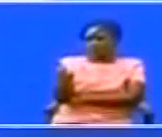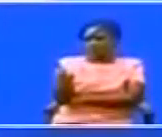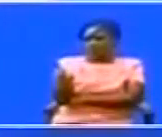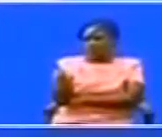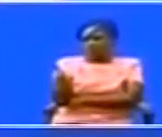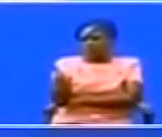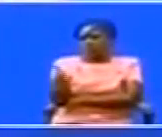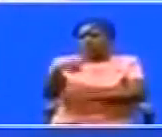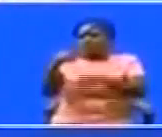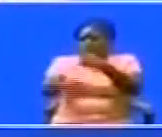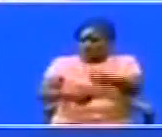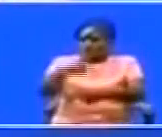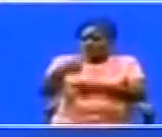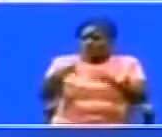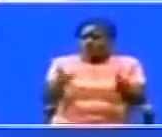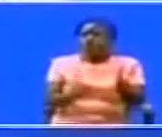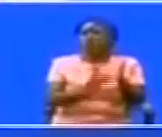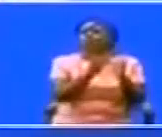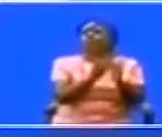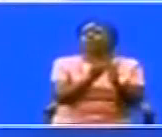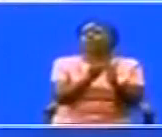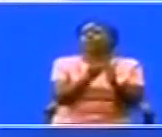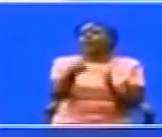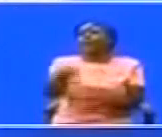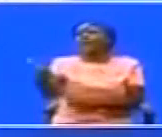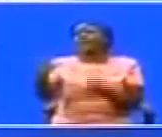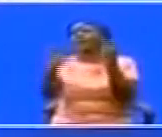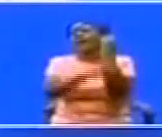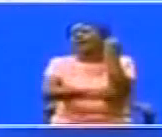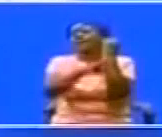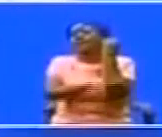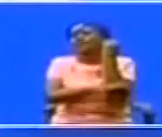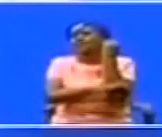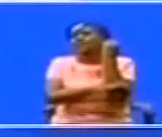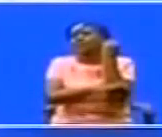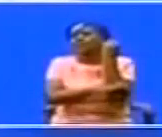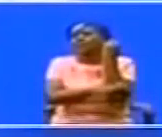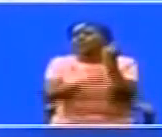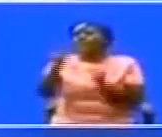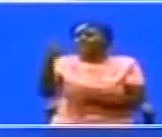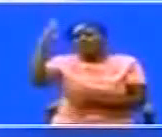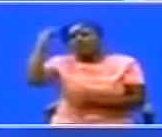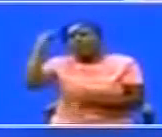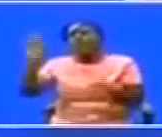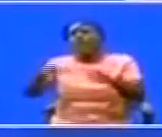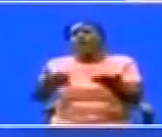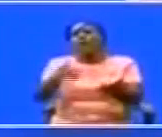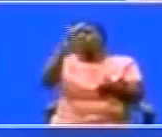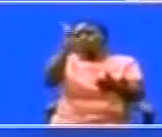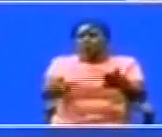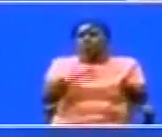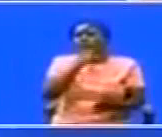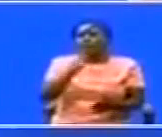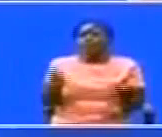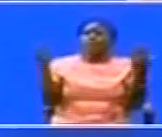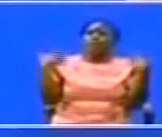ndio nchi moja tunaendelea kuwa ama ndio nchi nyingine? Hii inakuwa kama hii Kenya inaendelea kukaa kama Somalia ama ni nini? Wazee wa